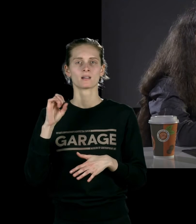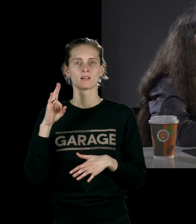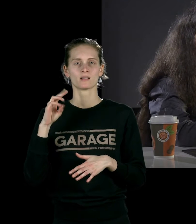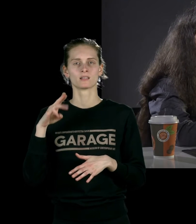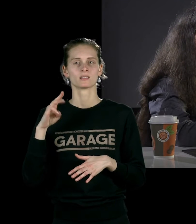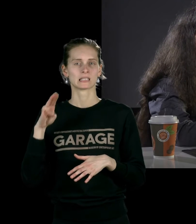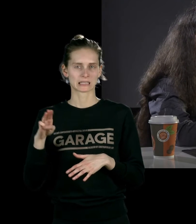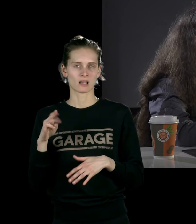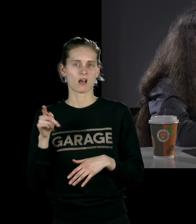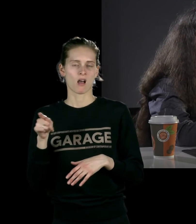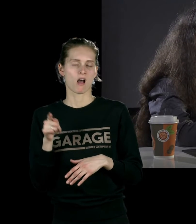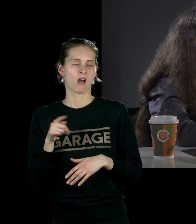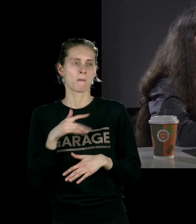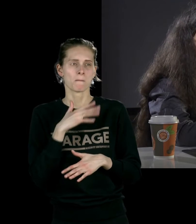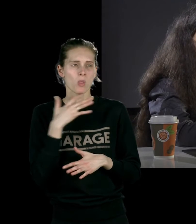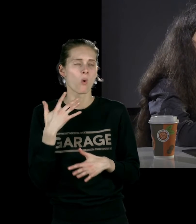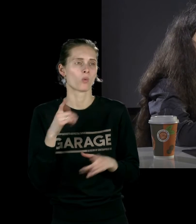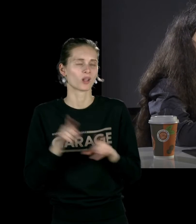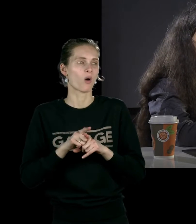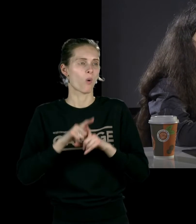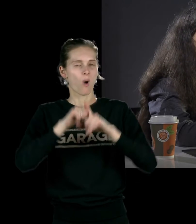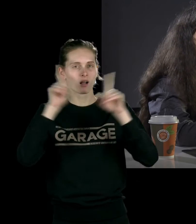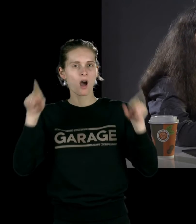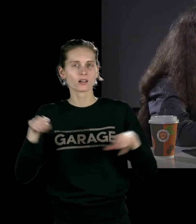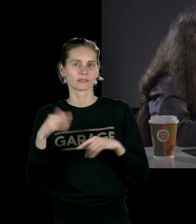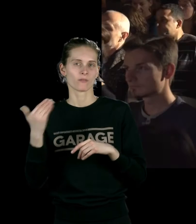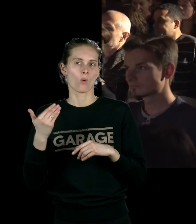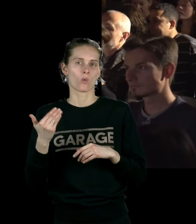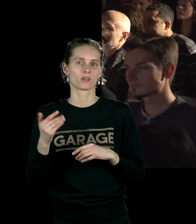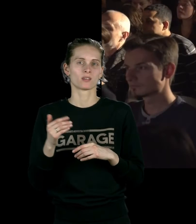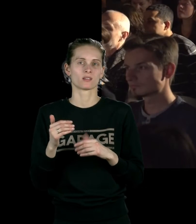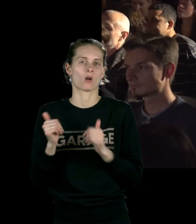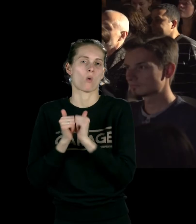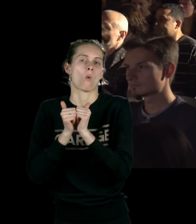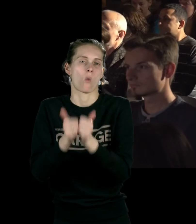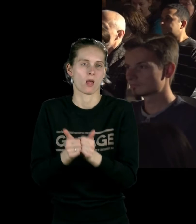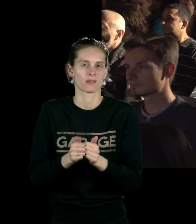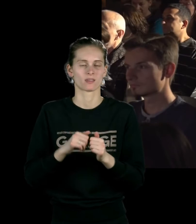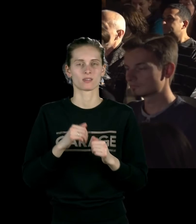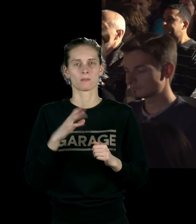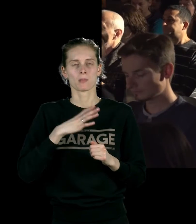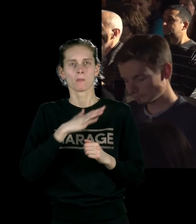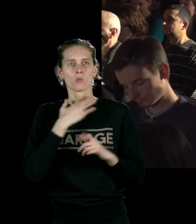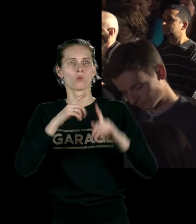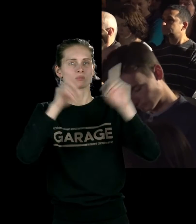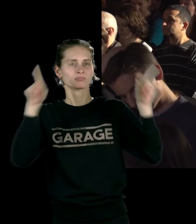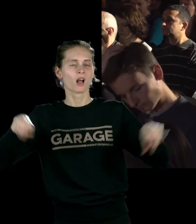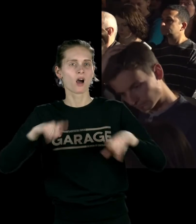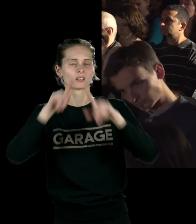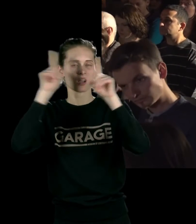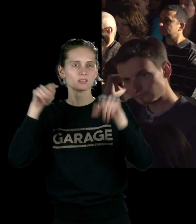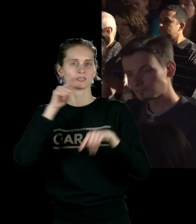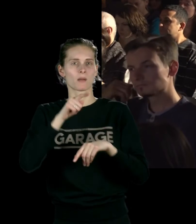его современников голландцев было достаточно много вариаций на тему этих самых туш на скотобойнах. Туши, которые